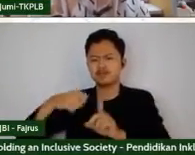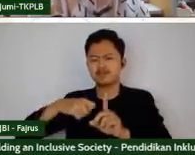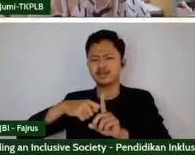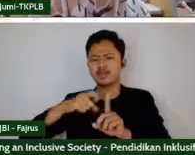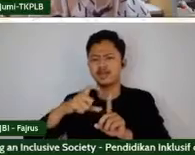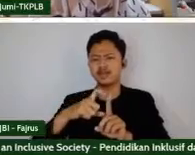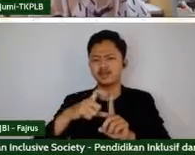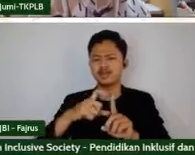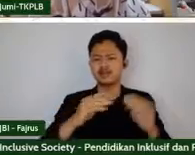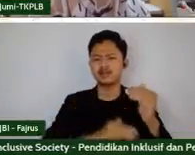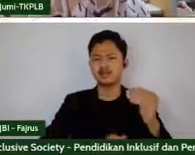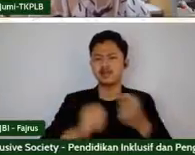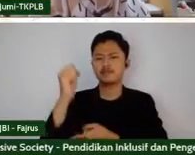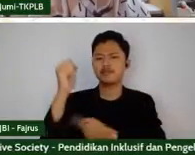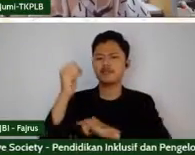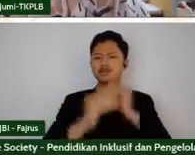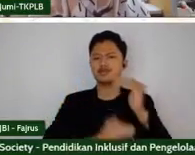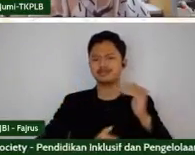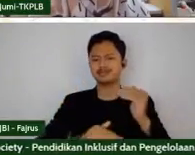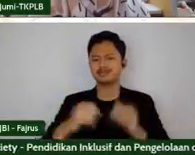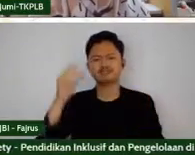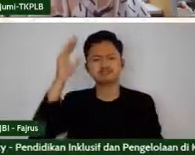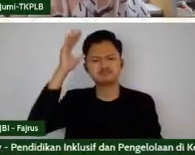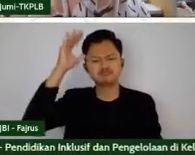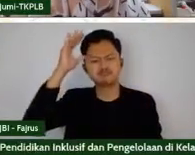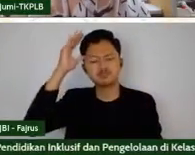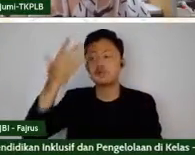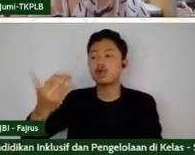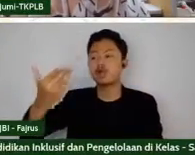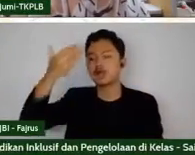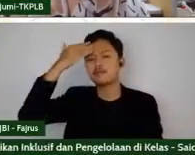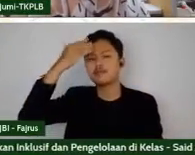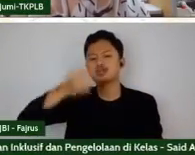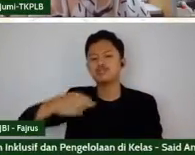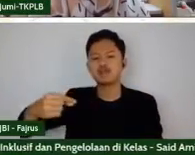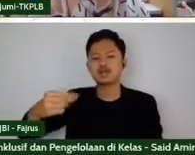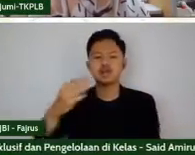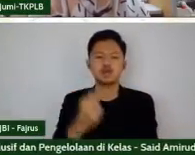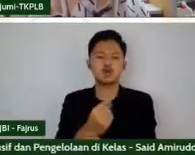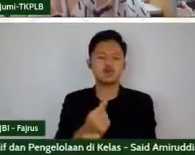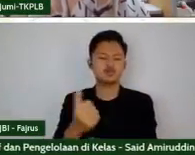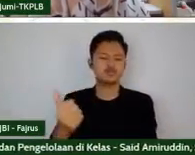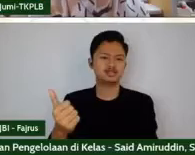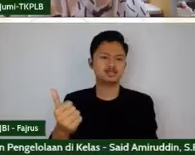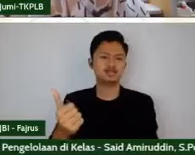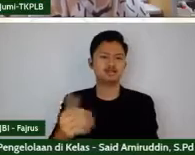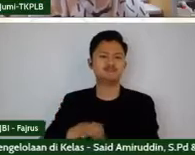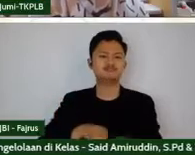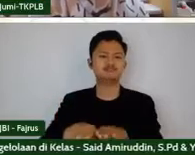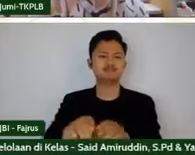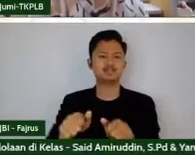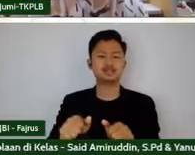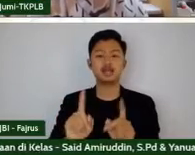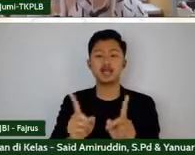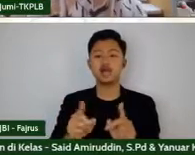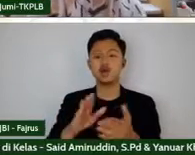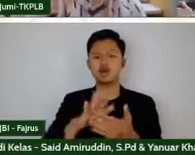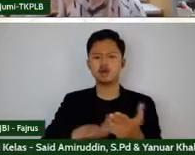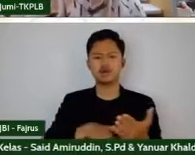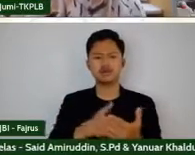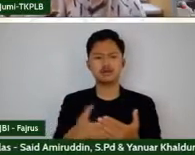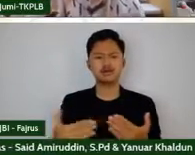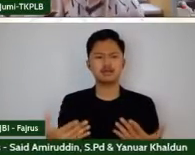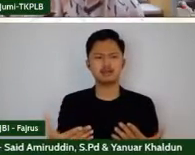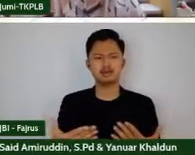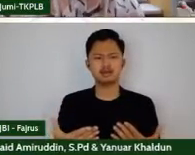itu, mungkin kepala sekolah dan guru mungkin bisa ini kan menyesuaikan gitu kan. Kalau dia materinya belum sampai